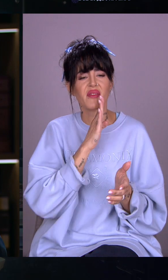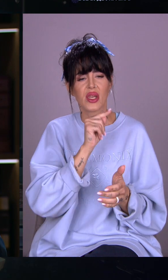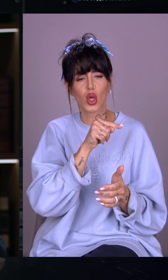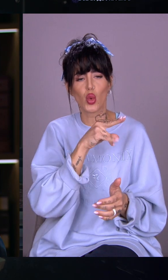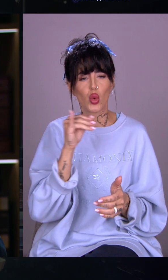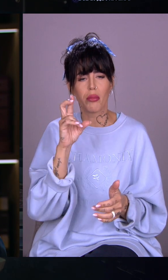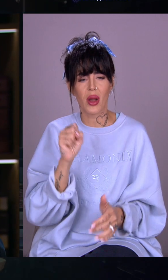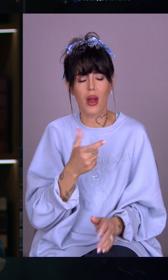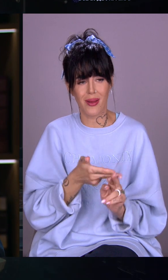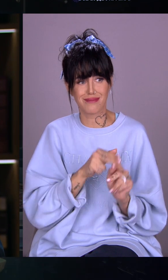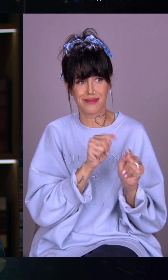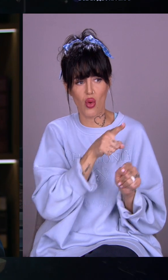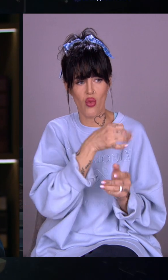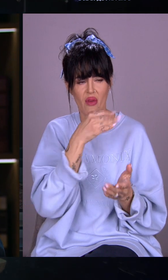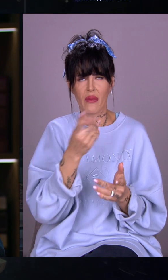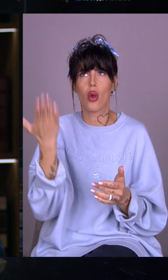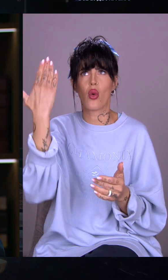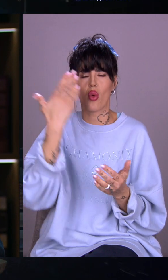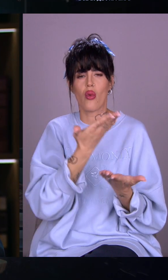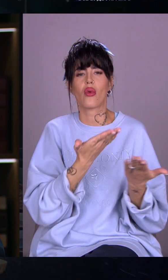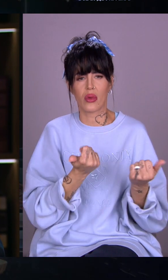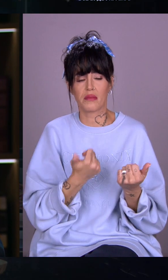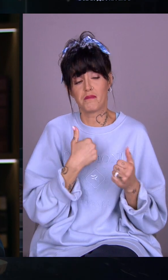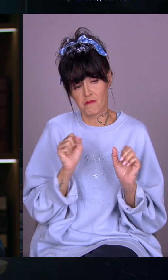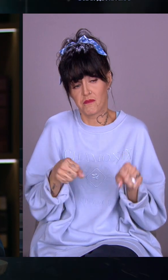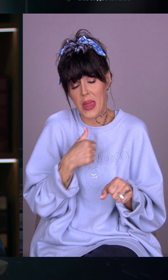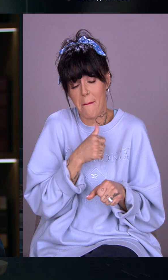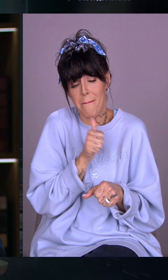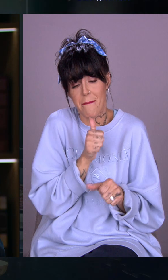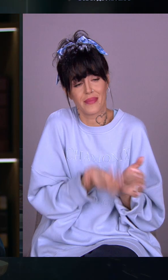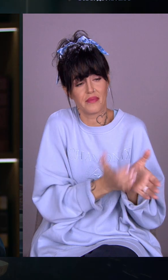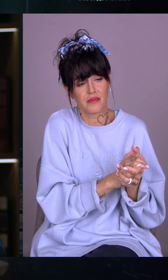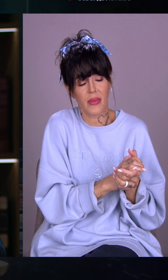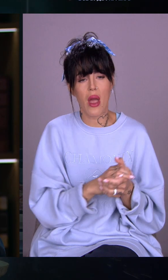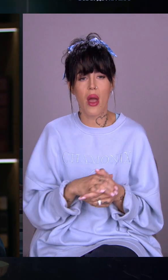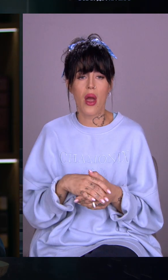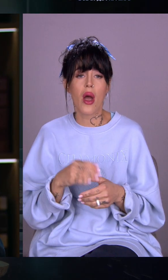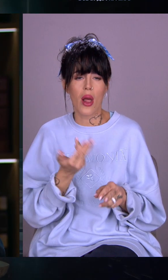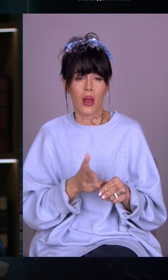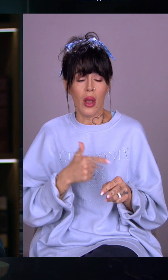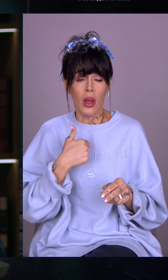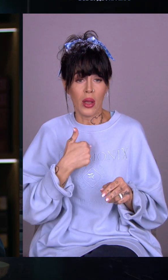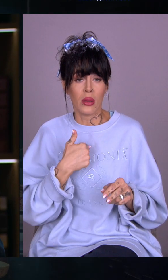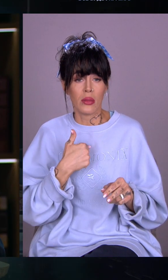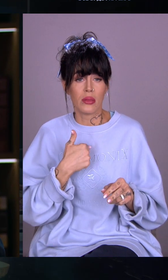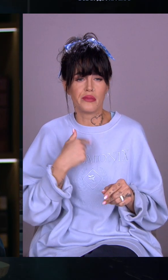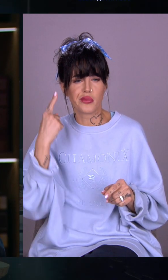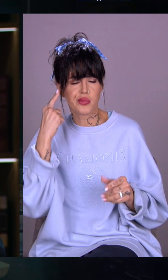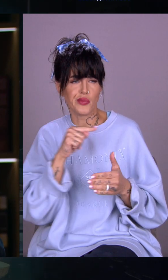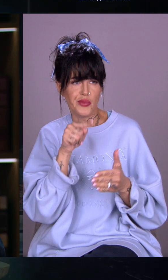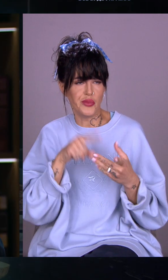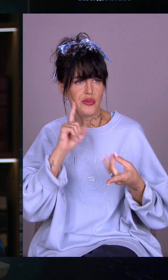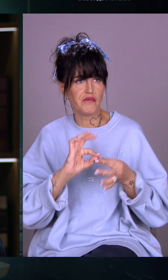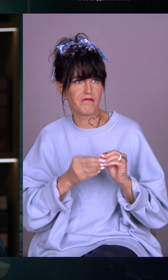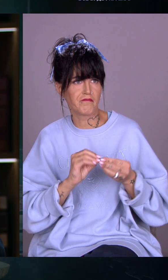це ж Любов Галан. Я кажу, ну окей, познайомлюсь. І щось якось скіпував цю питання, потім думаю, ну